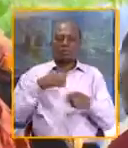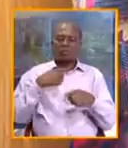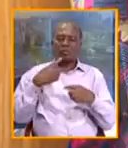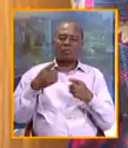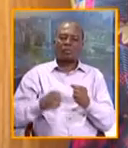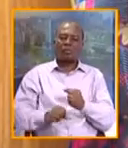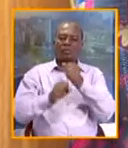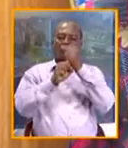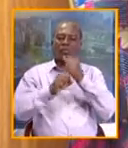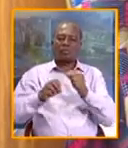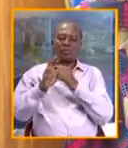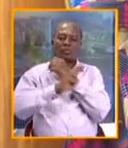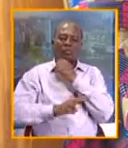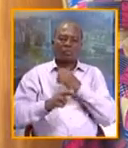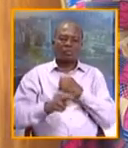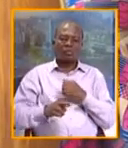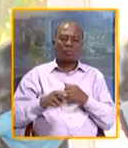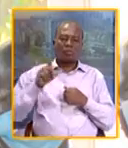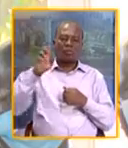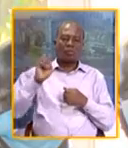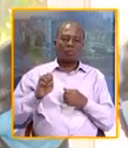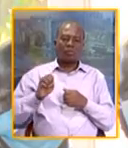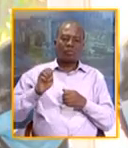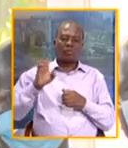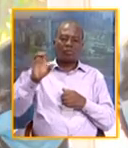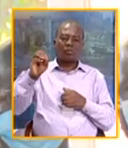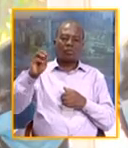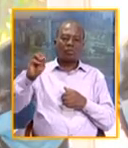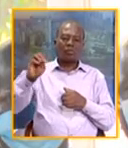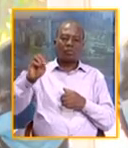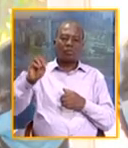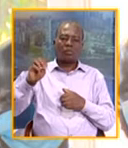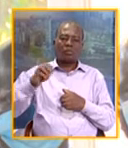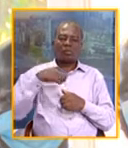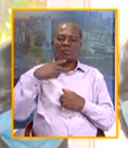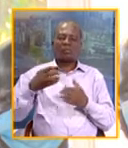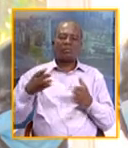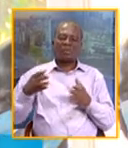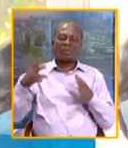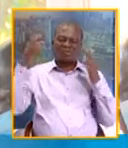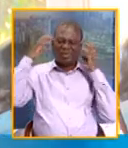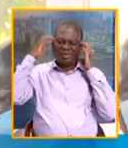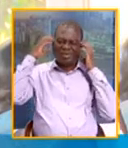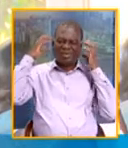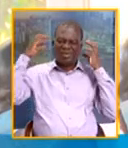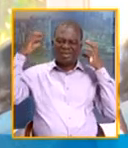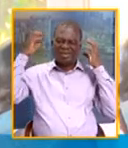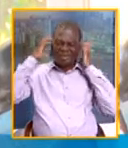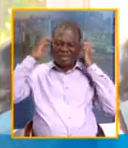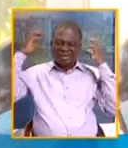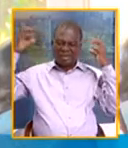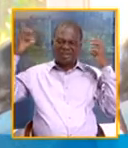le soutien de la région le sud comoé l art excellence devant vous dans son hameau news